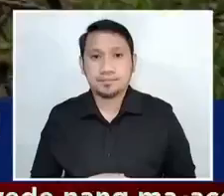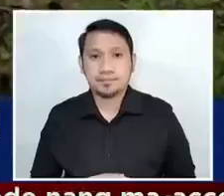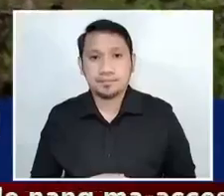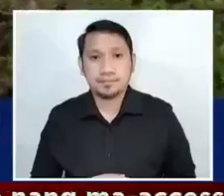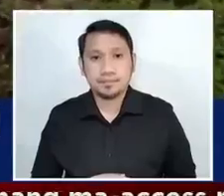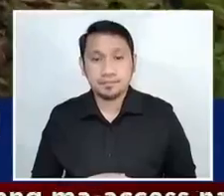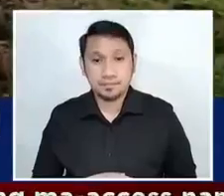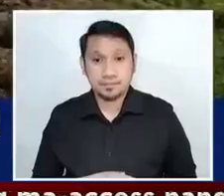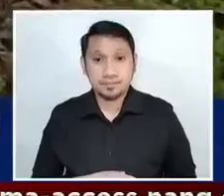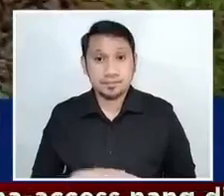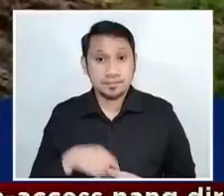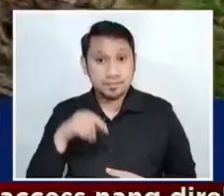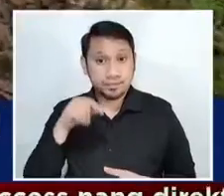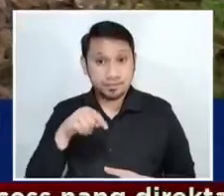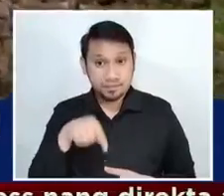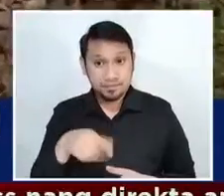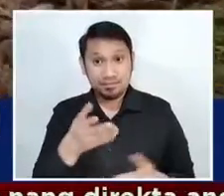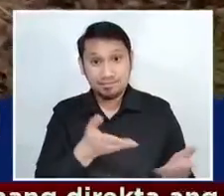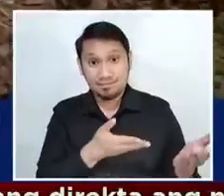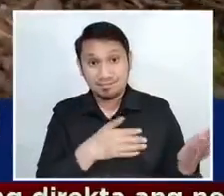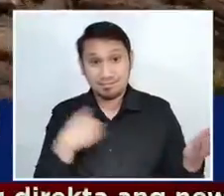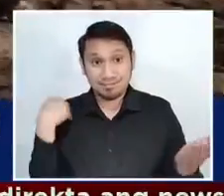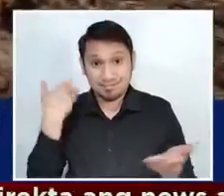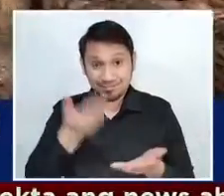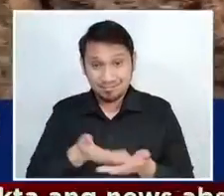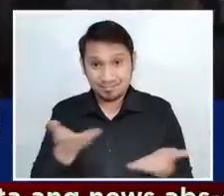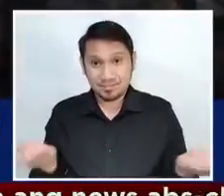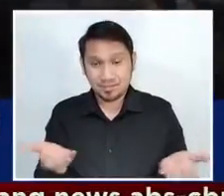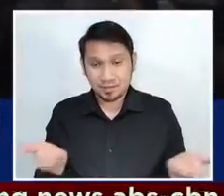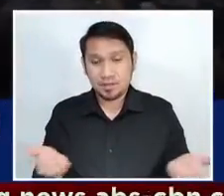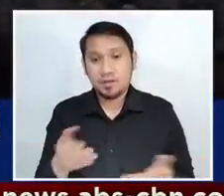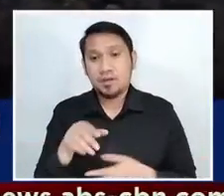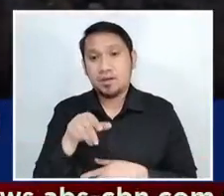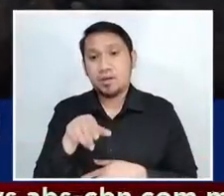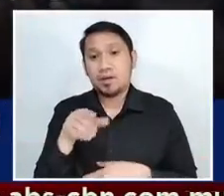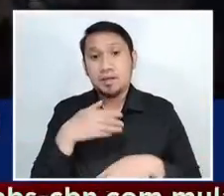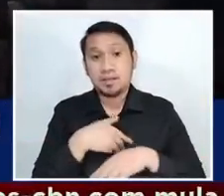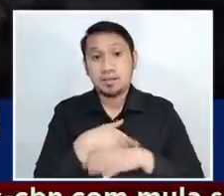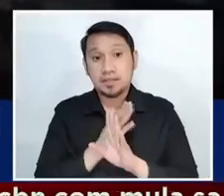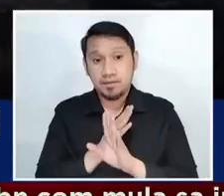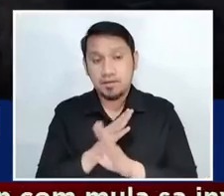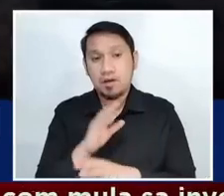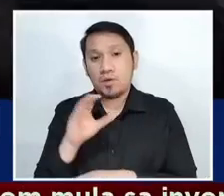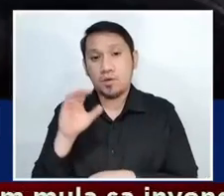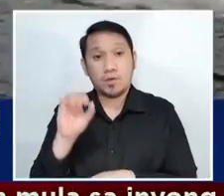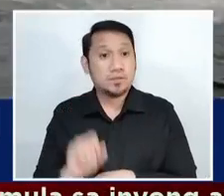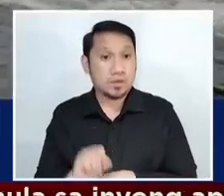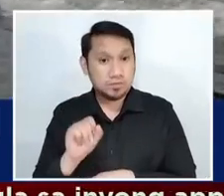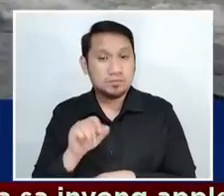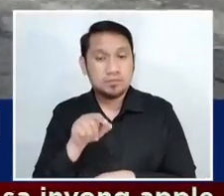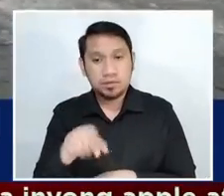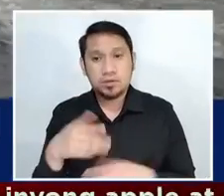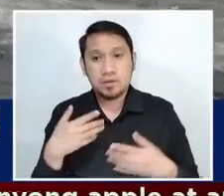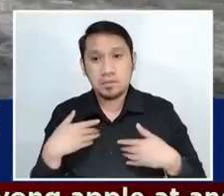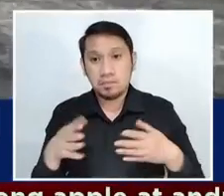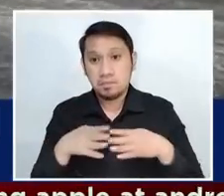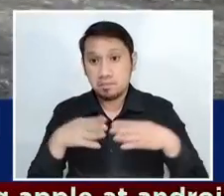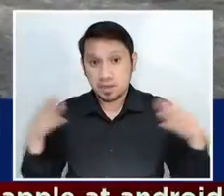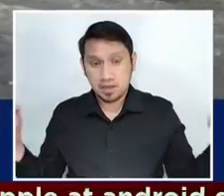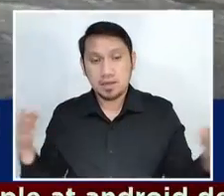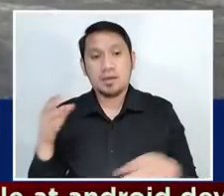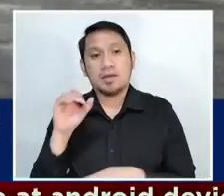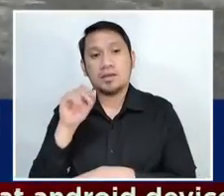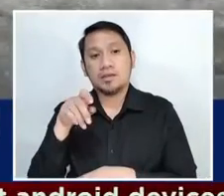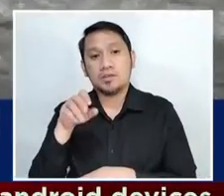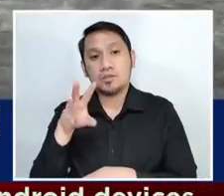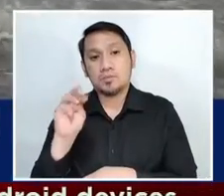Mayo nitong taon nang mapadpad sa dalampasigan sa bayan ng Jose Abad Santos sa Davao Occidental ang dambuhalang sperm whale. Ayon sa